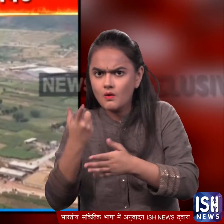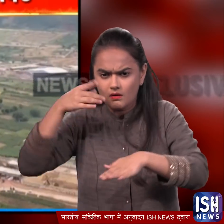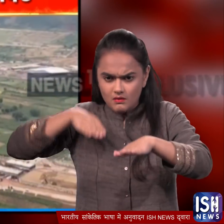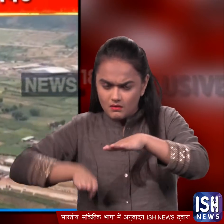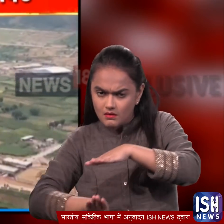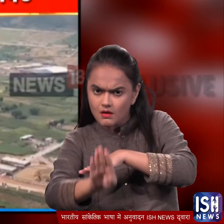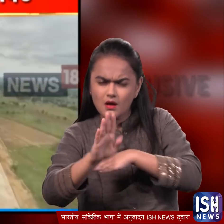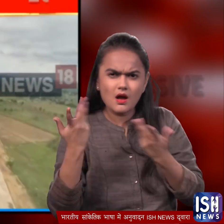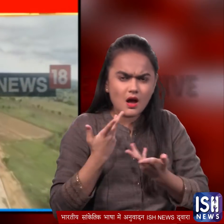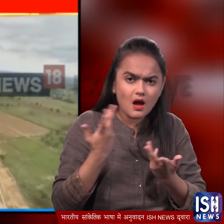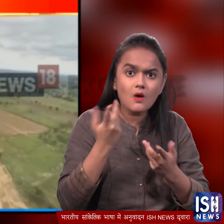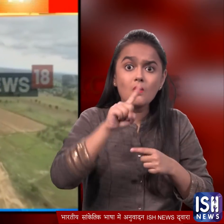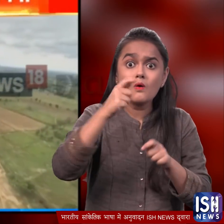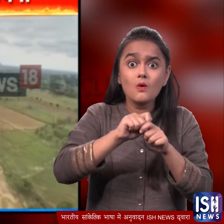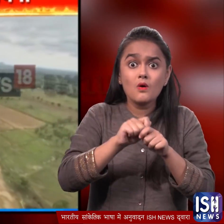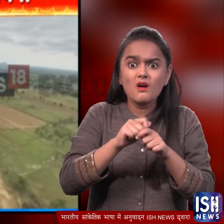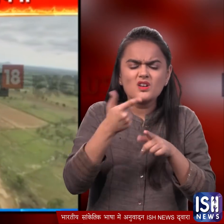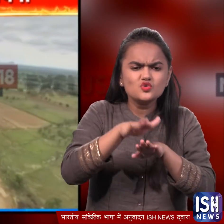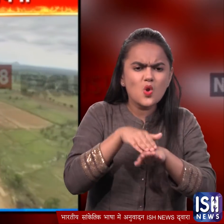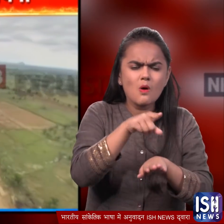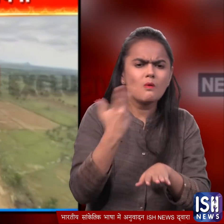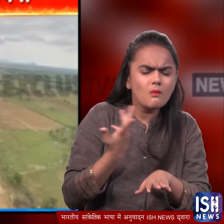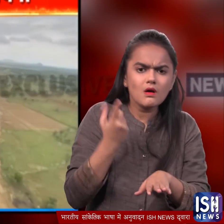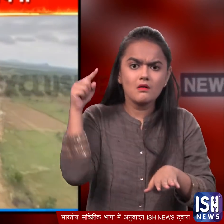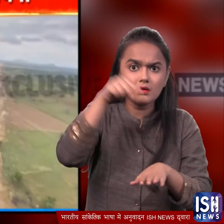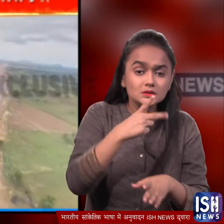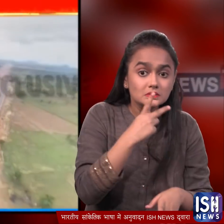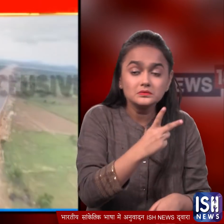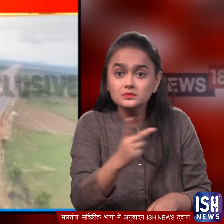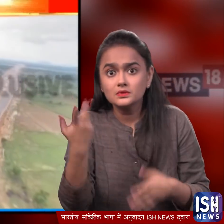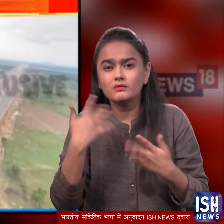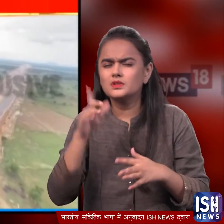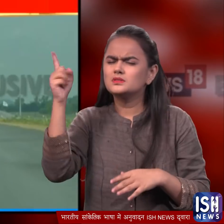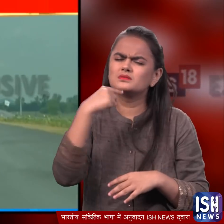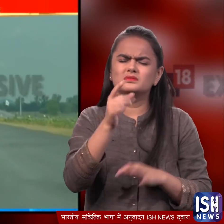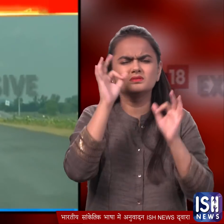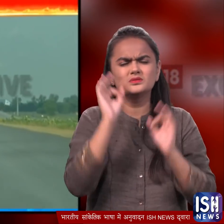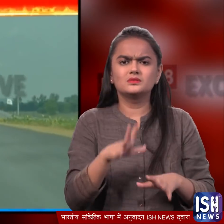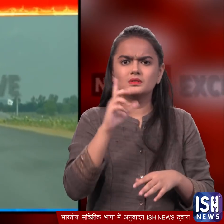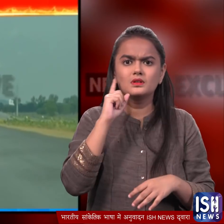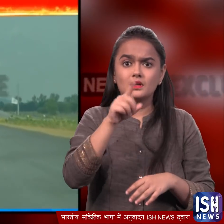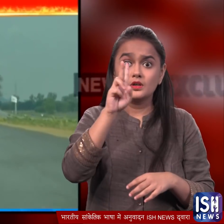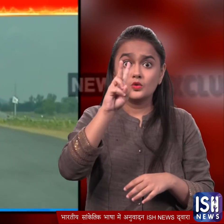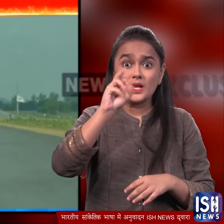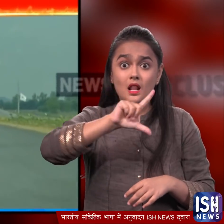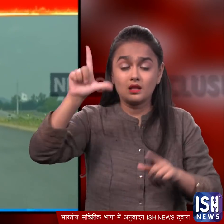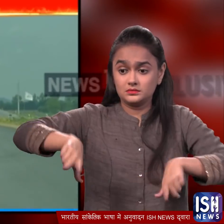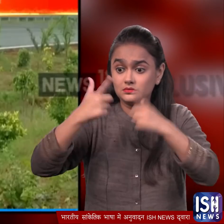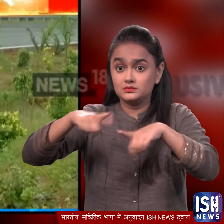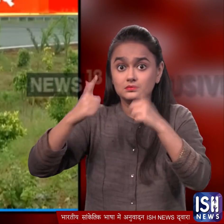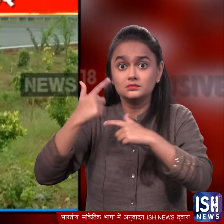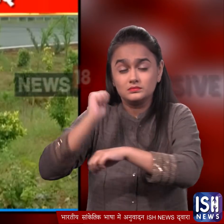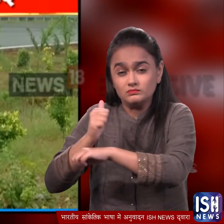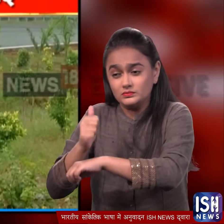जा रहे अंडरपास भी देखे और कहां-कहां काम की रफ्तार धीमी है ये भी देखा। दावा किया जा रहा है कि इस एक्सप्रेसवे पर 20 लाख पेड़ लगाए